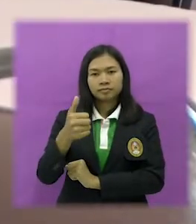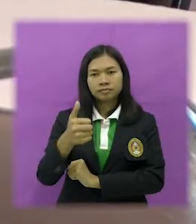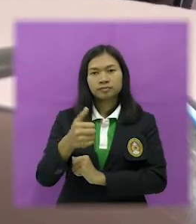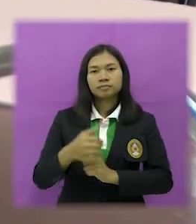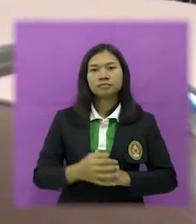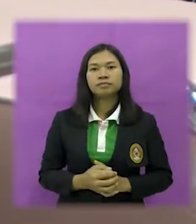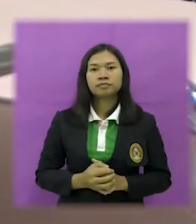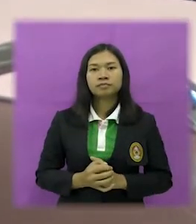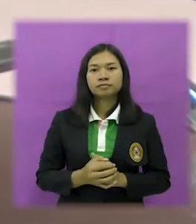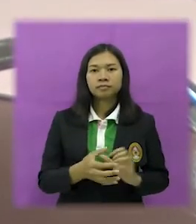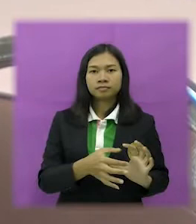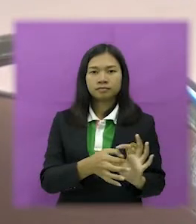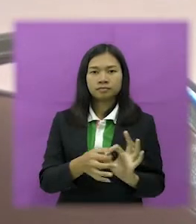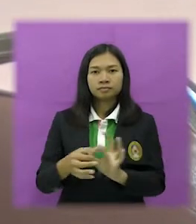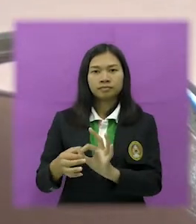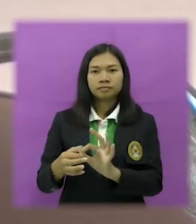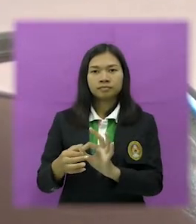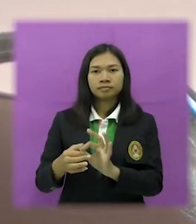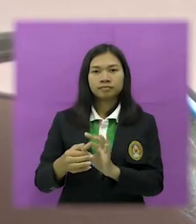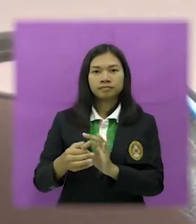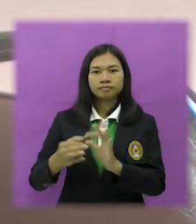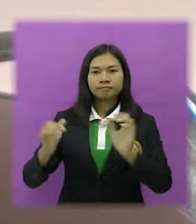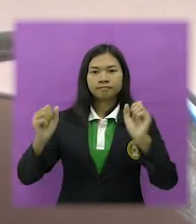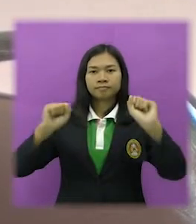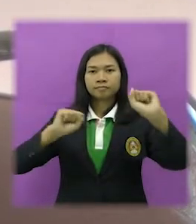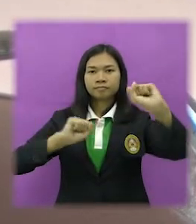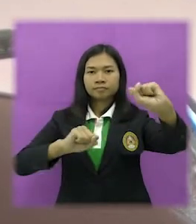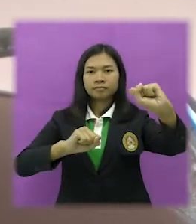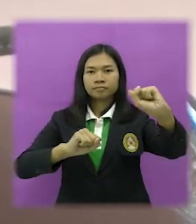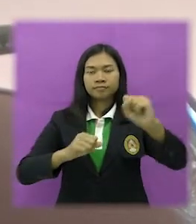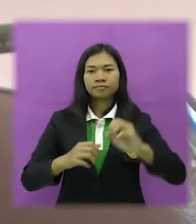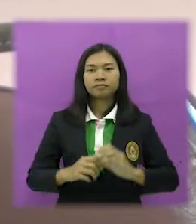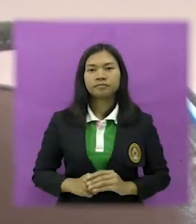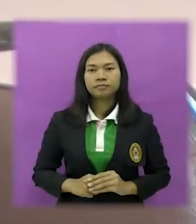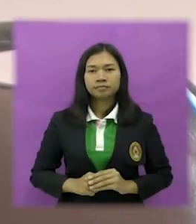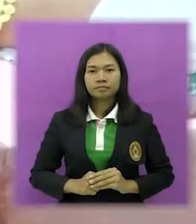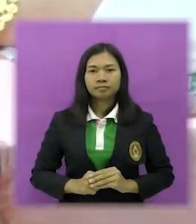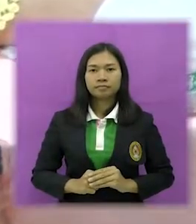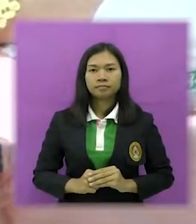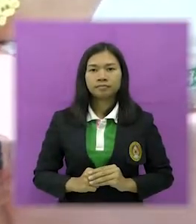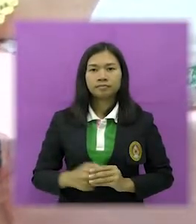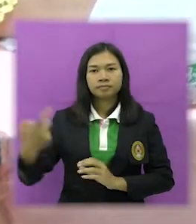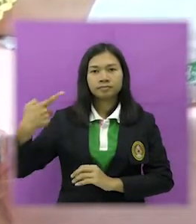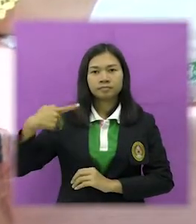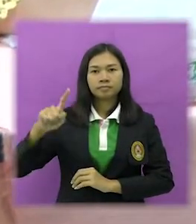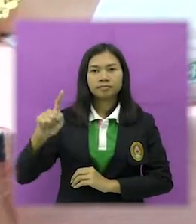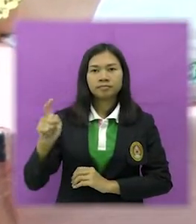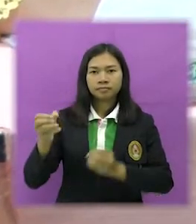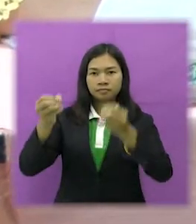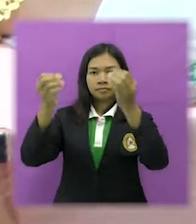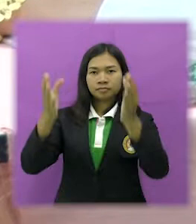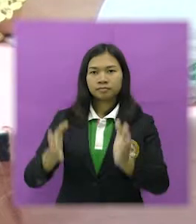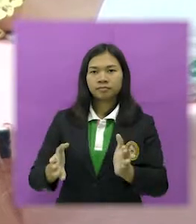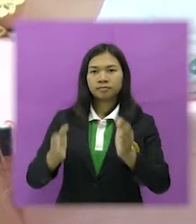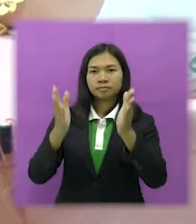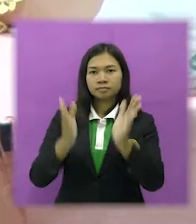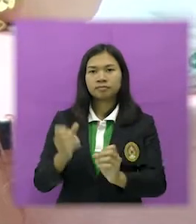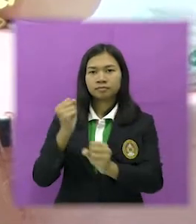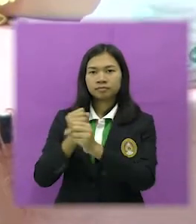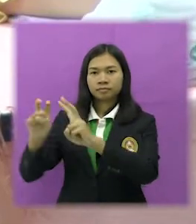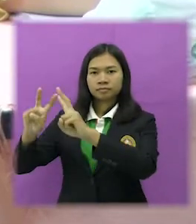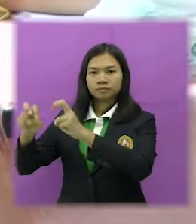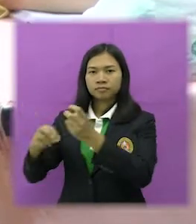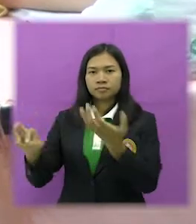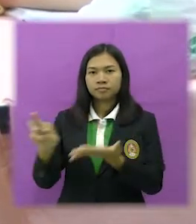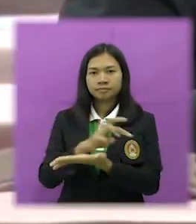ของอาสาสมัครสอดคล้องกับคำประกาศเฮลซิงกิ Declaration of Helsinki และเป็นประโยชน์สำหรับอาจารย์นักวิจัยของม